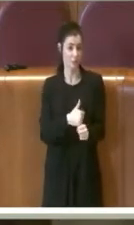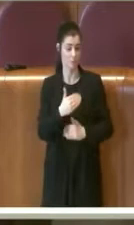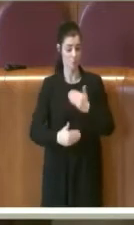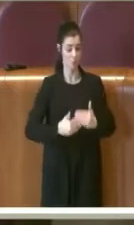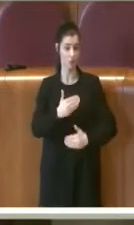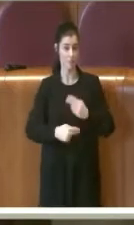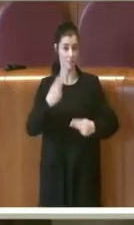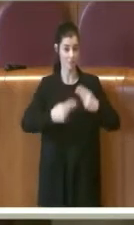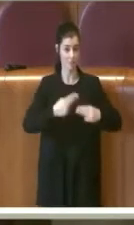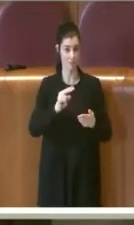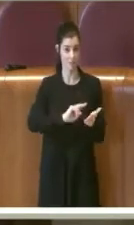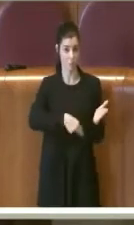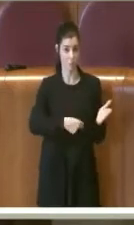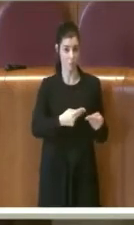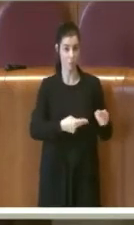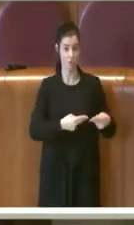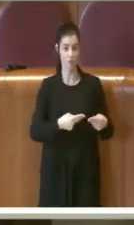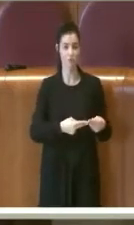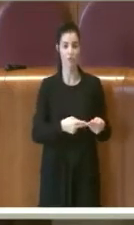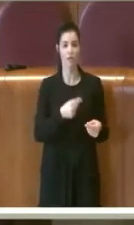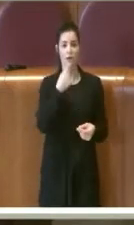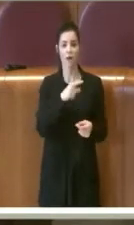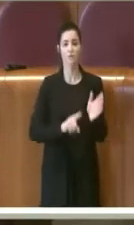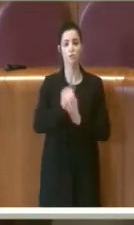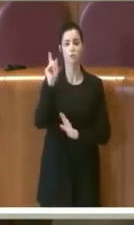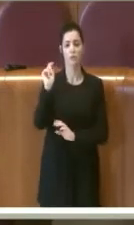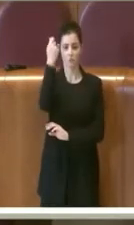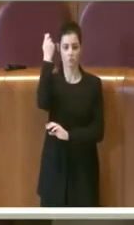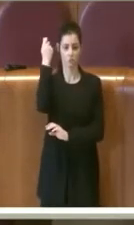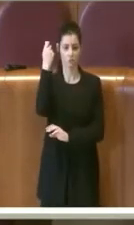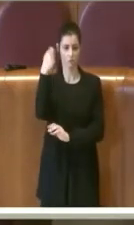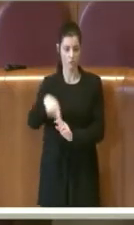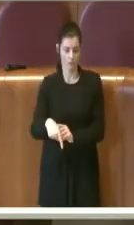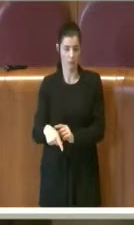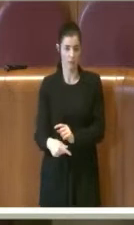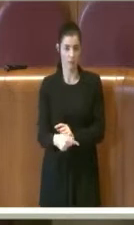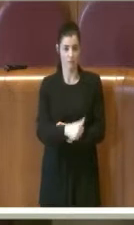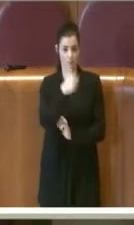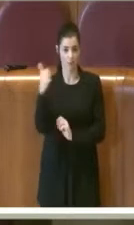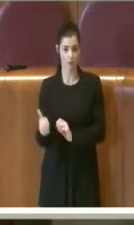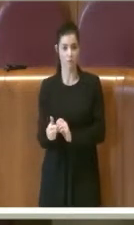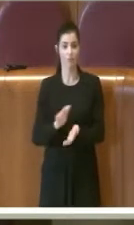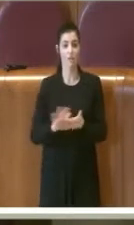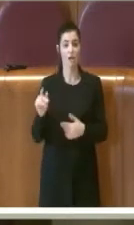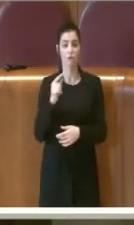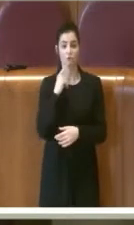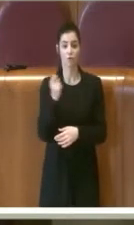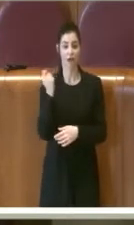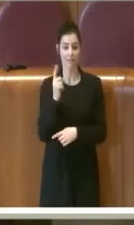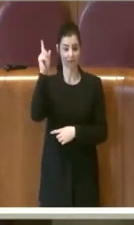e gli uffici, andare a Dama entro fine anno. San Giovanni di Dio avevamo già un progetto di